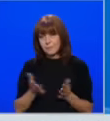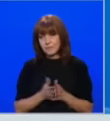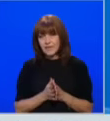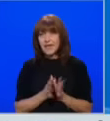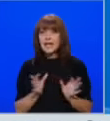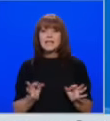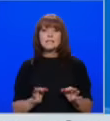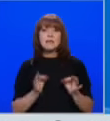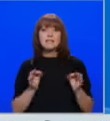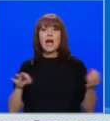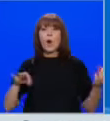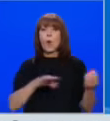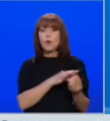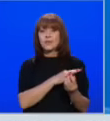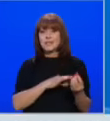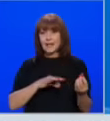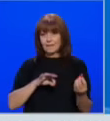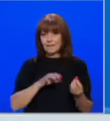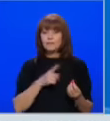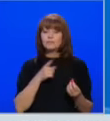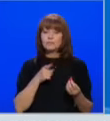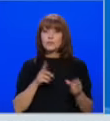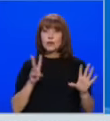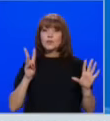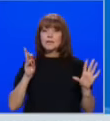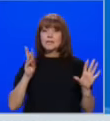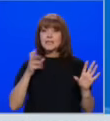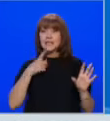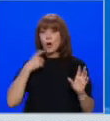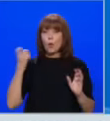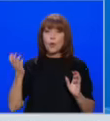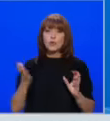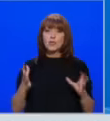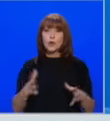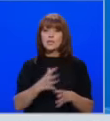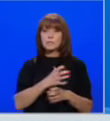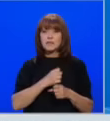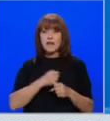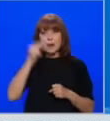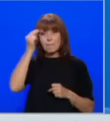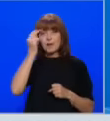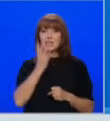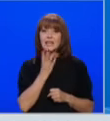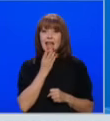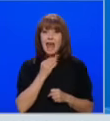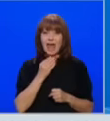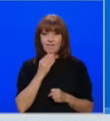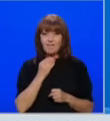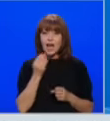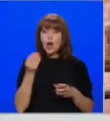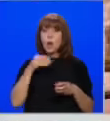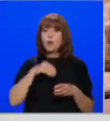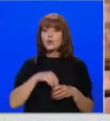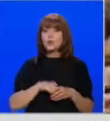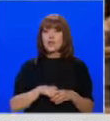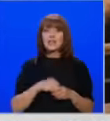Със специален концерт Софийската филхармония отбелязва 80 години от спасяването на българските евреи. В концерта символично участват